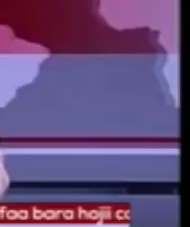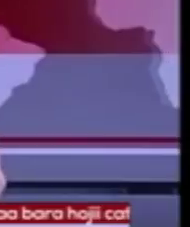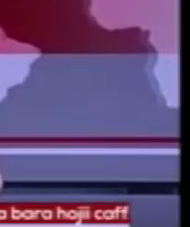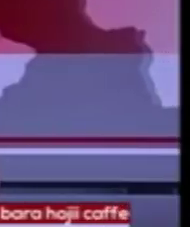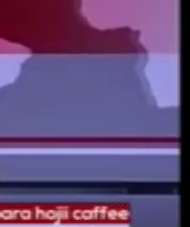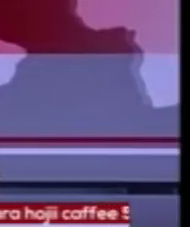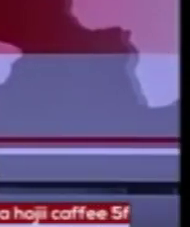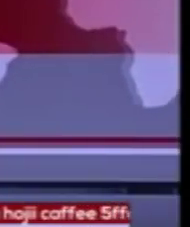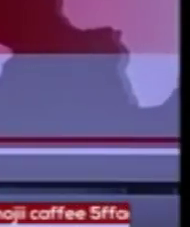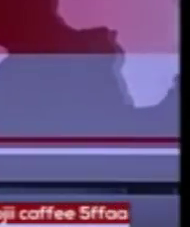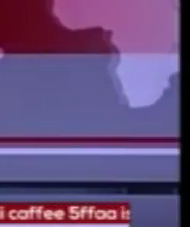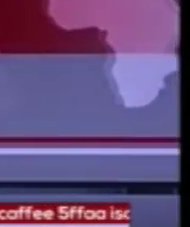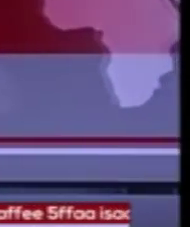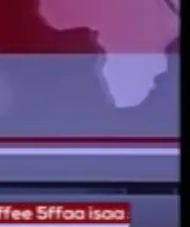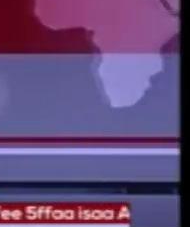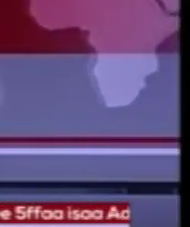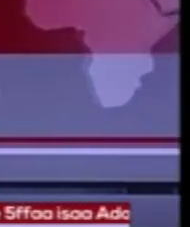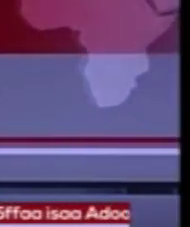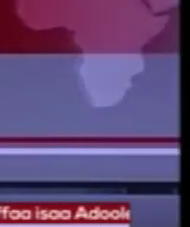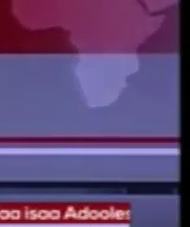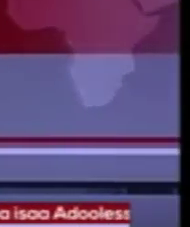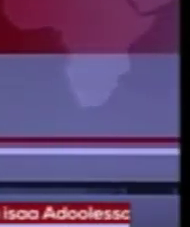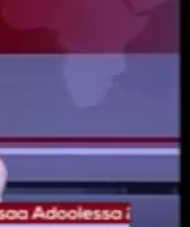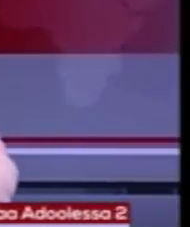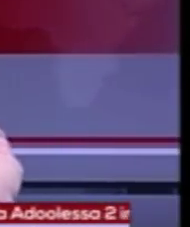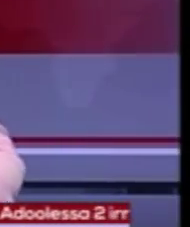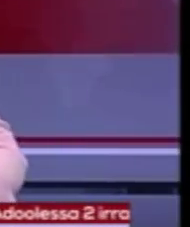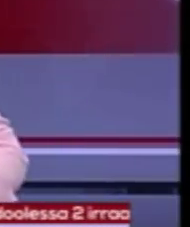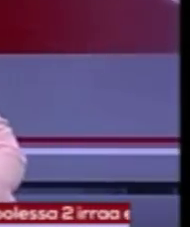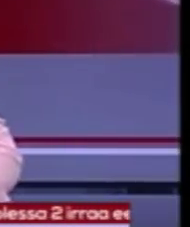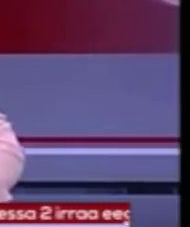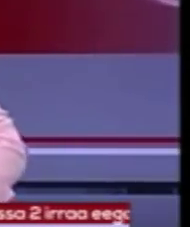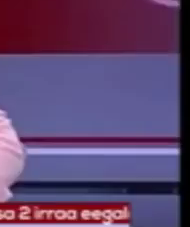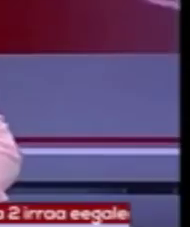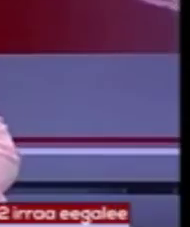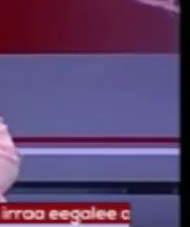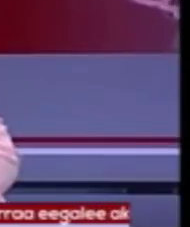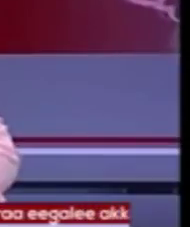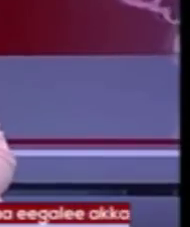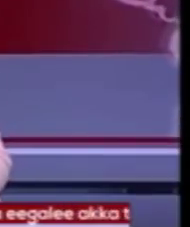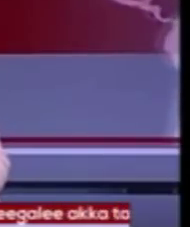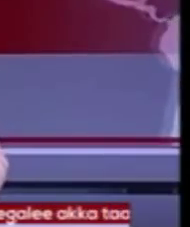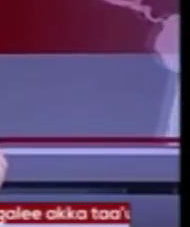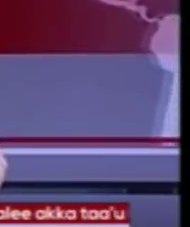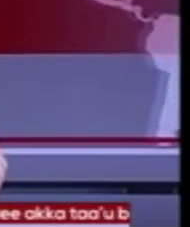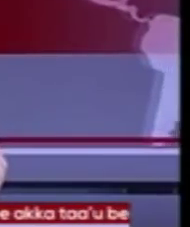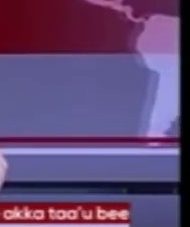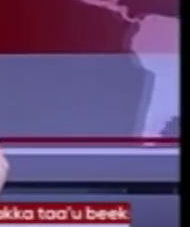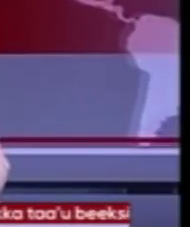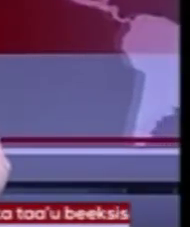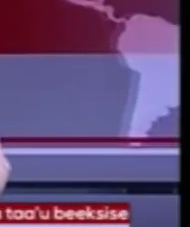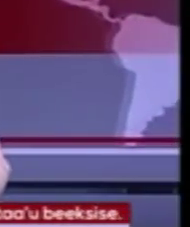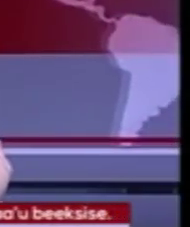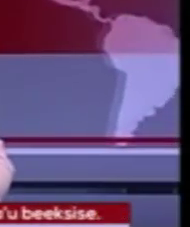Kanumaan walqabatees miseensonni Mana Maree Bakka Bu'oota Ummataa baajata bara 2011 raggaasifame irratti waamicha ministeera muummee dhiyeessan lammiin